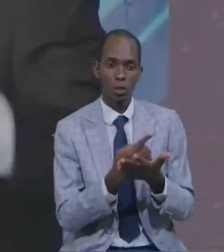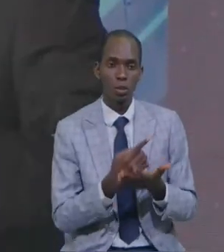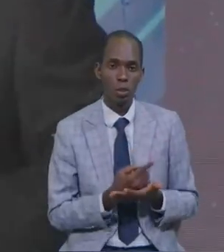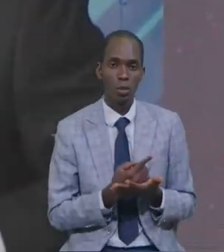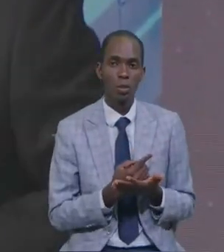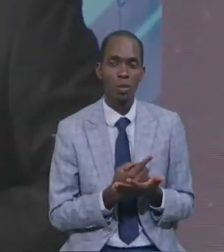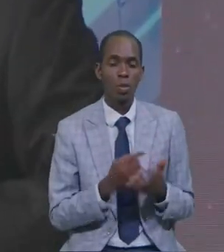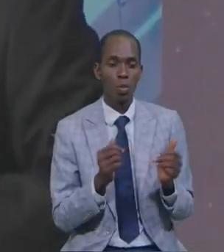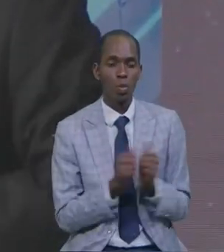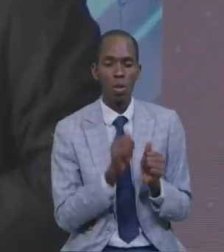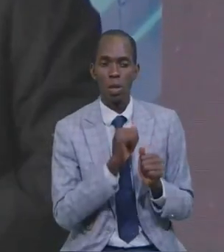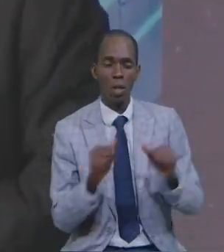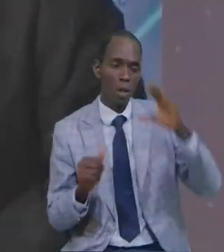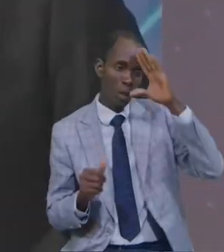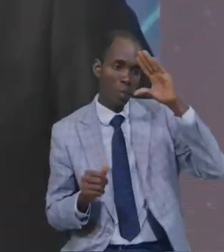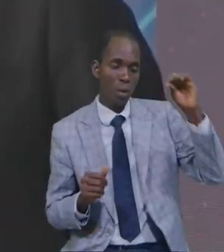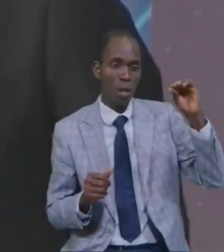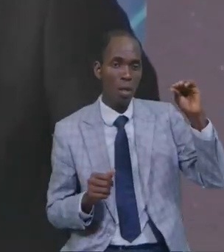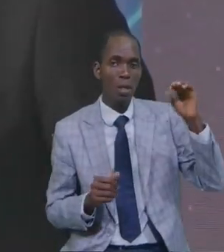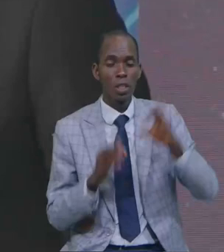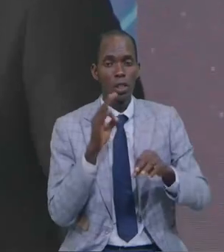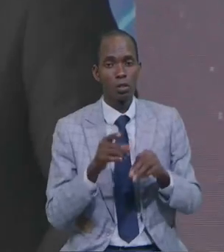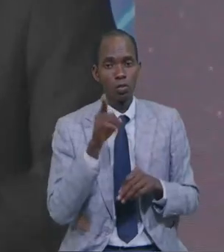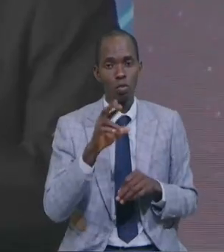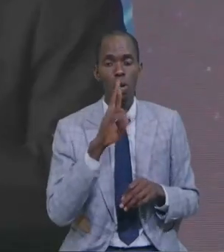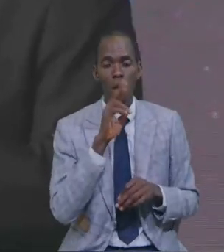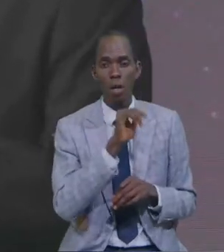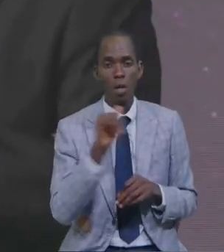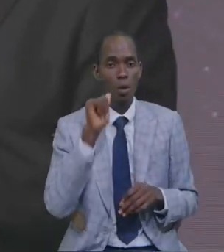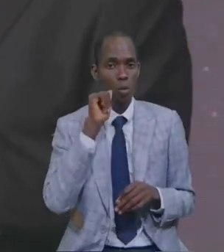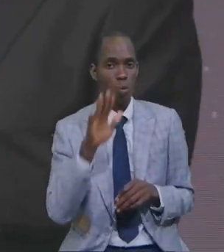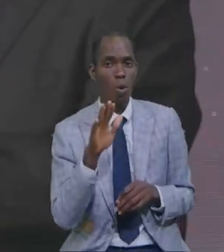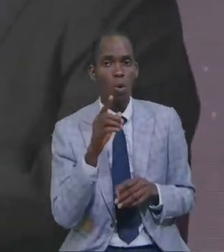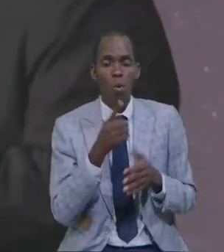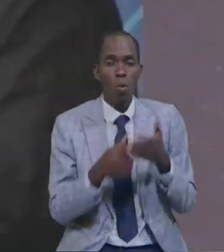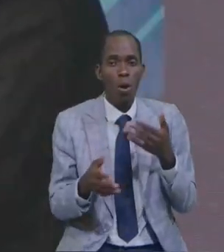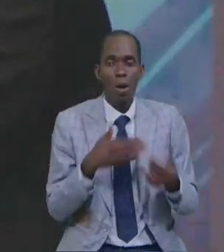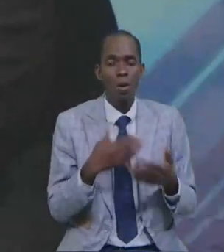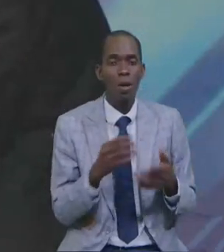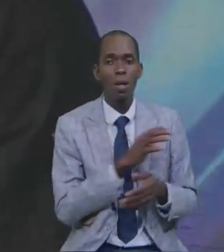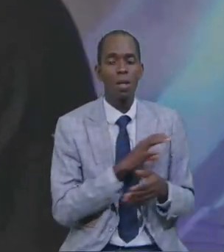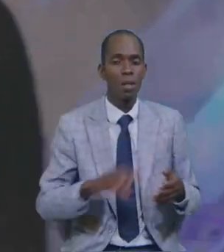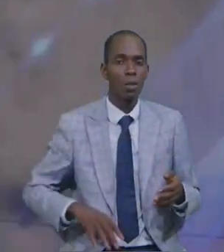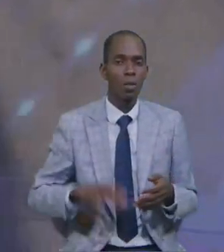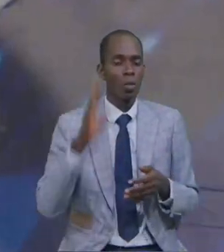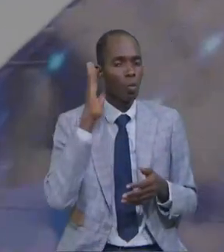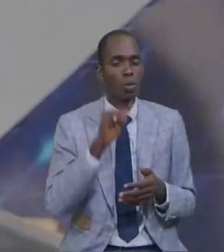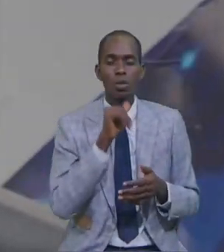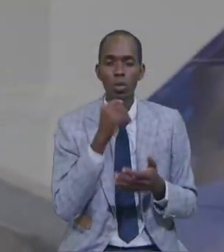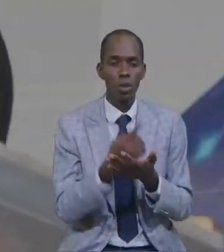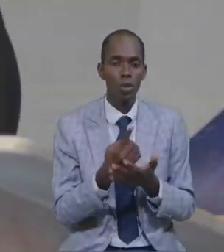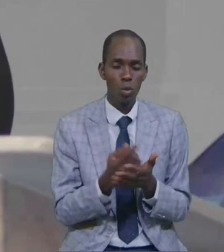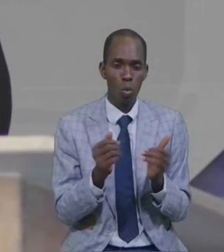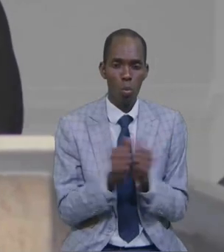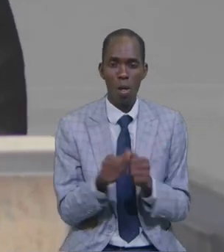Christ ne va pas discuter avec eux. Tu ne vas pas discuter avec eux. Elle est